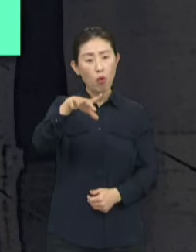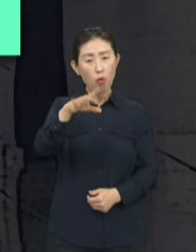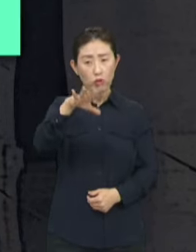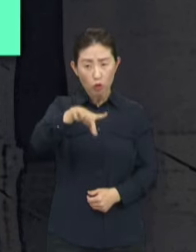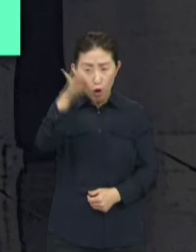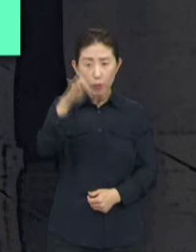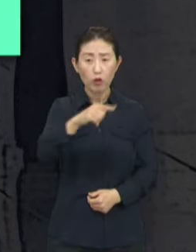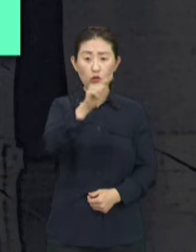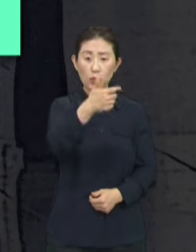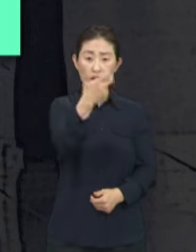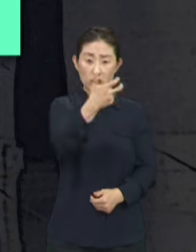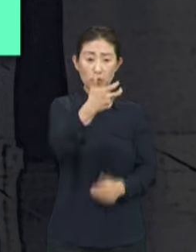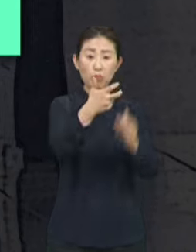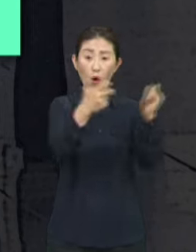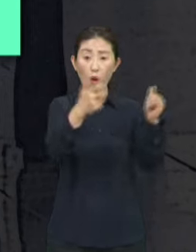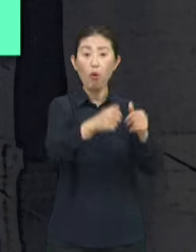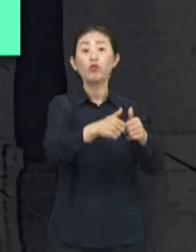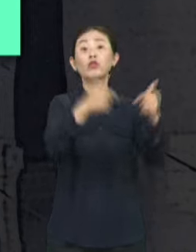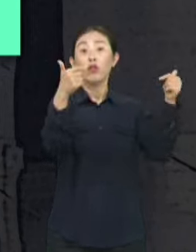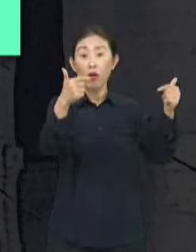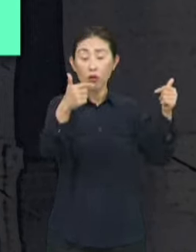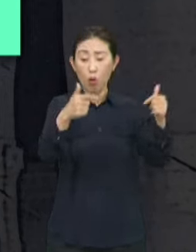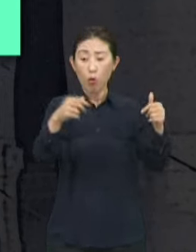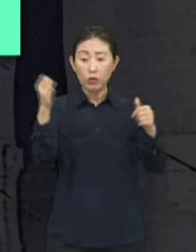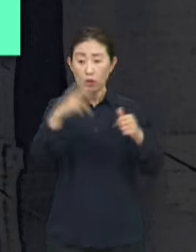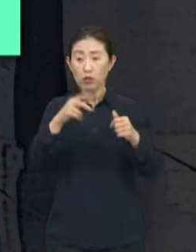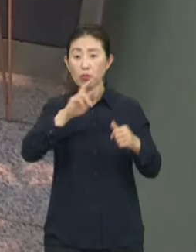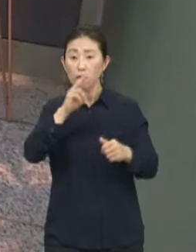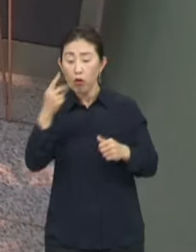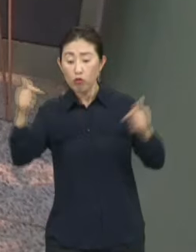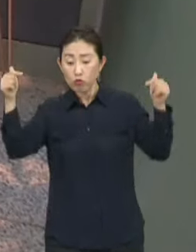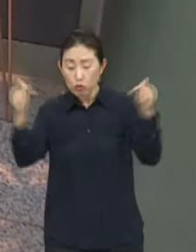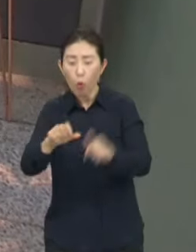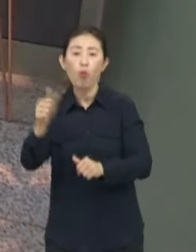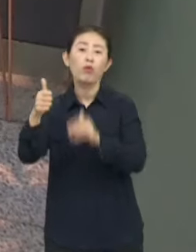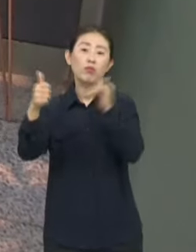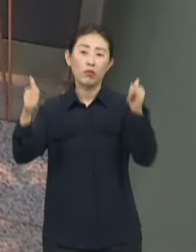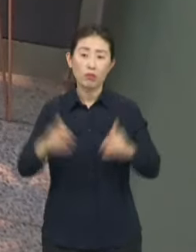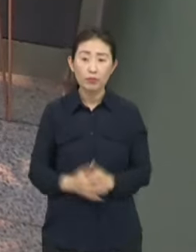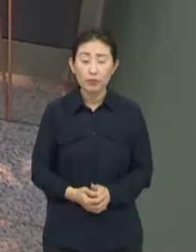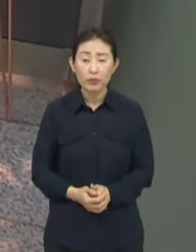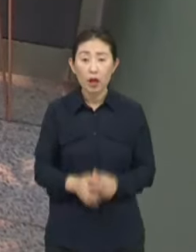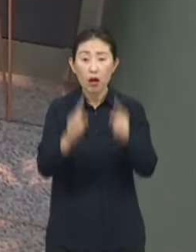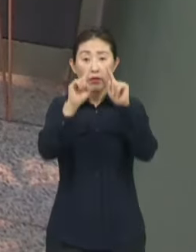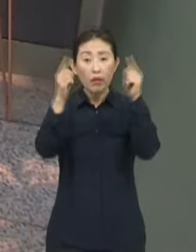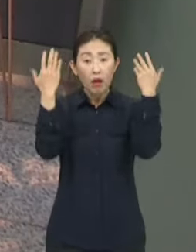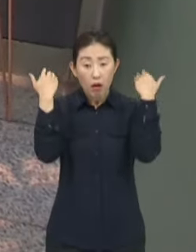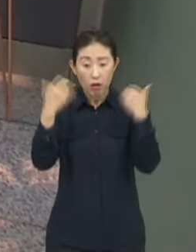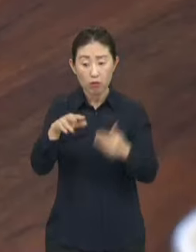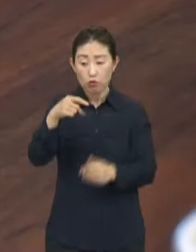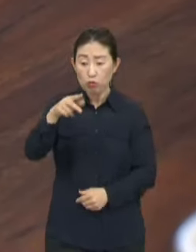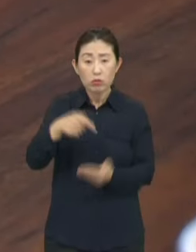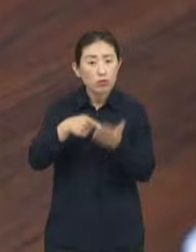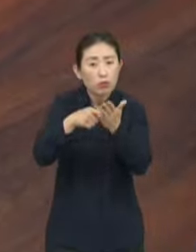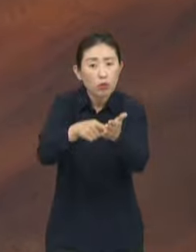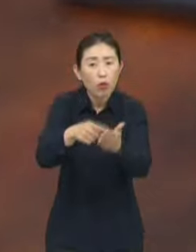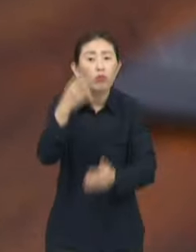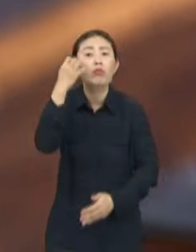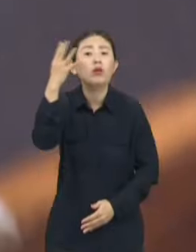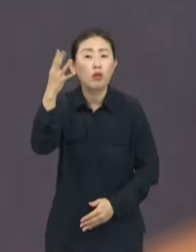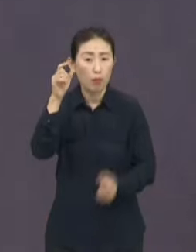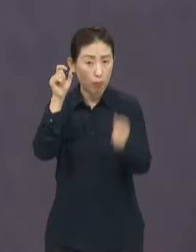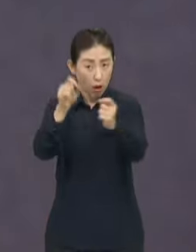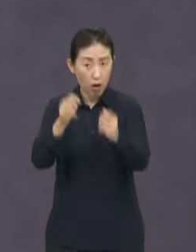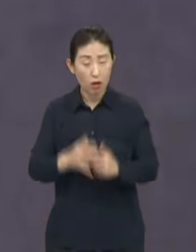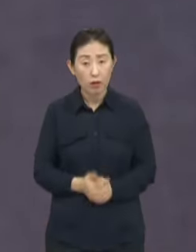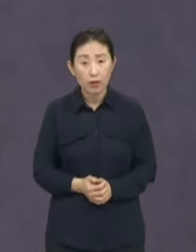늘어난 670명에서 다시 500명대로 줄었습니다. 대학 수시 모집이 불과 넉 달 앞으로 다가왔지만 지역 인재